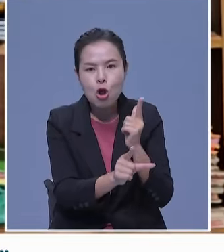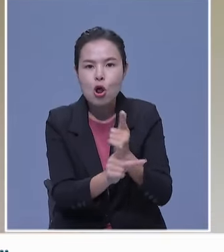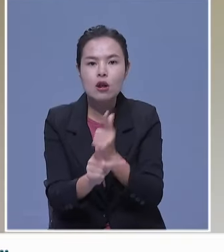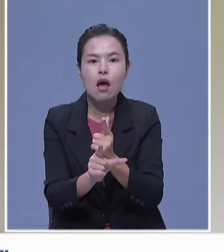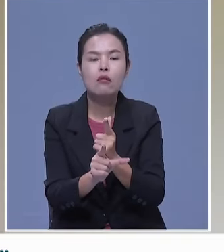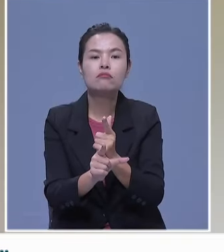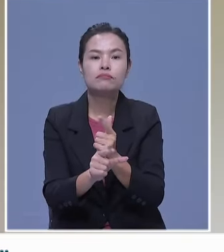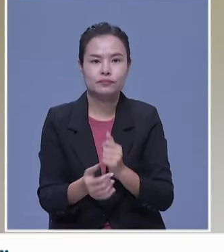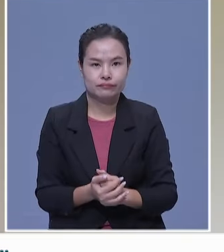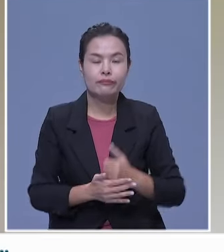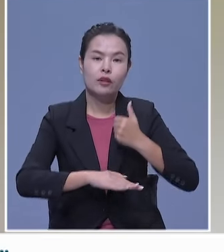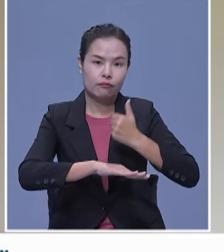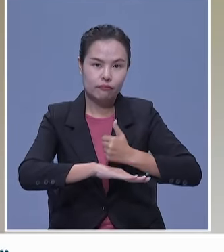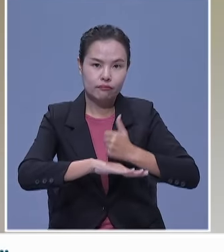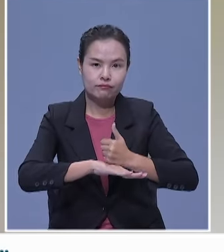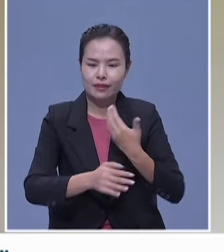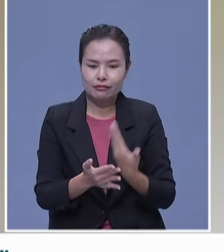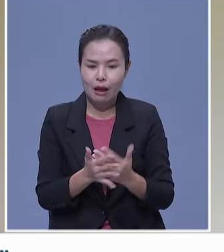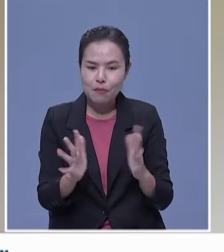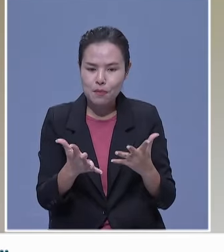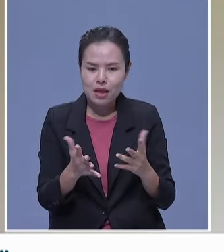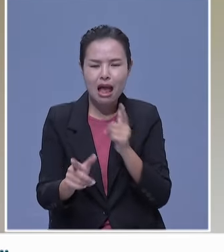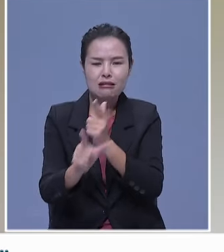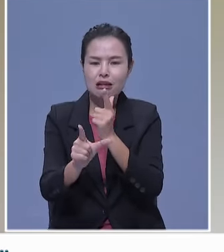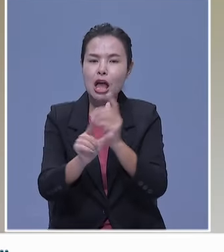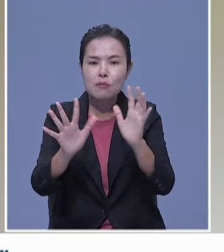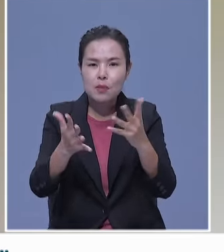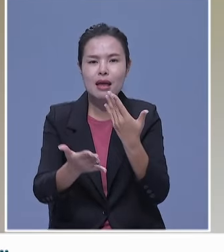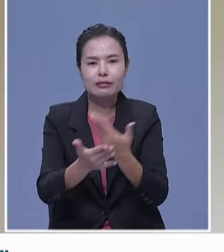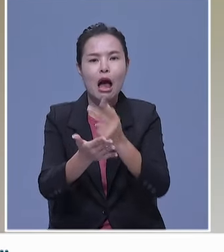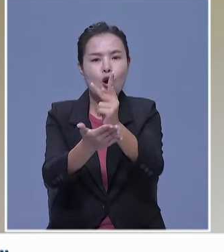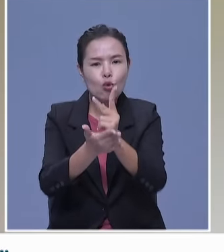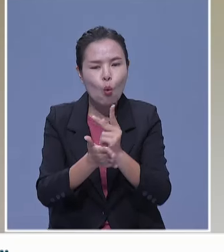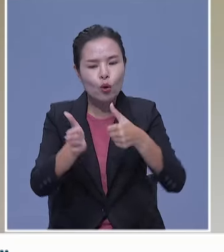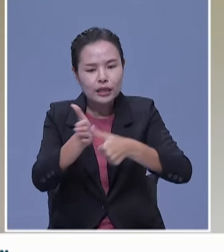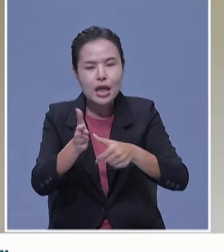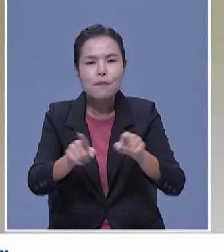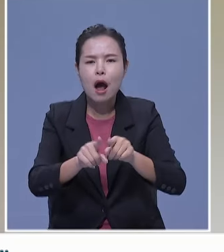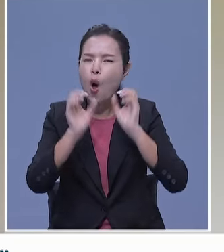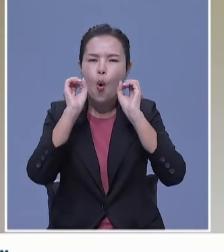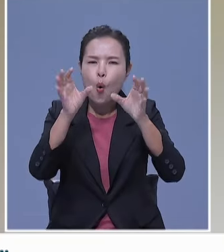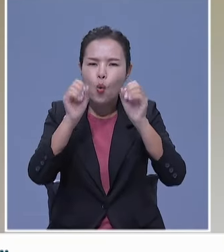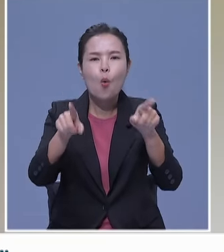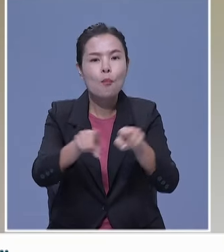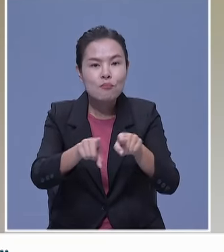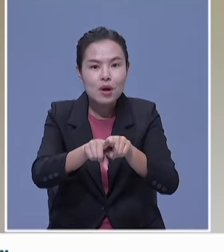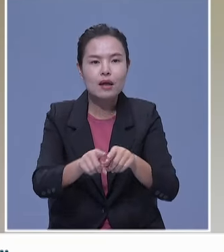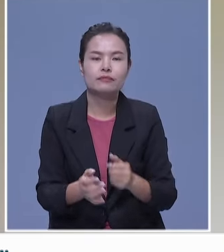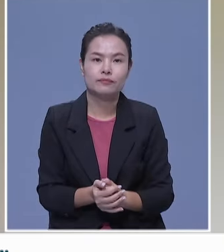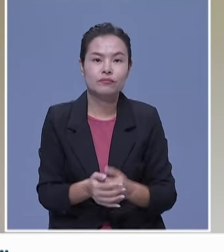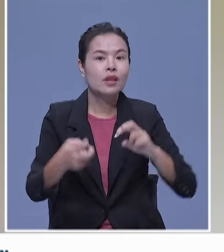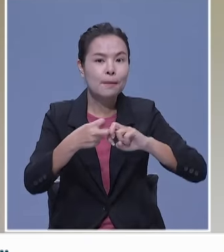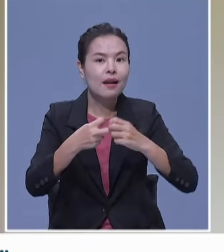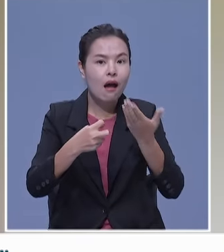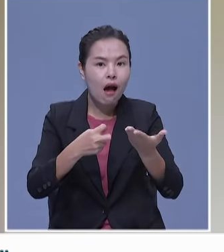ได้ท่านผอ.ก็บอกว่าไม่มีเงินจะเอาไปเลี้ยงดูใครนะกู้หนี้ยืมสินมาเหมือนกันเหมือนครูคนอื่นทั่วไปเหตุการณ์ที่เกิด